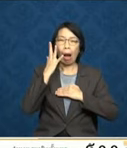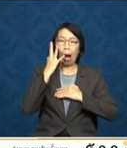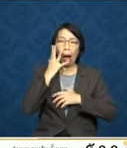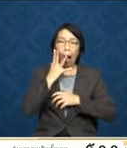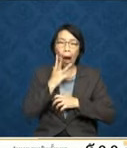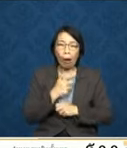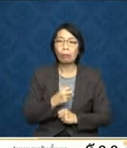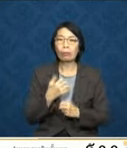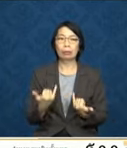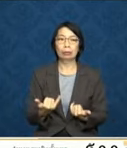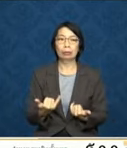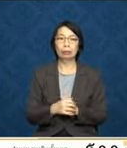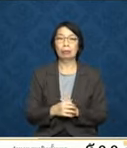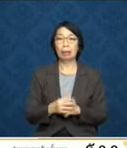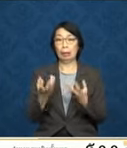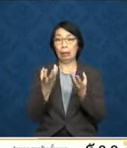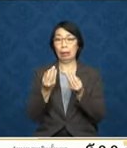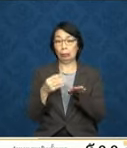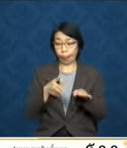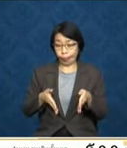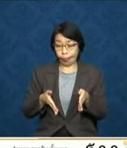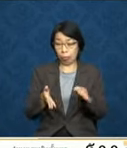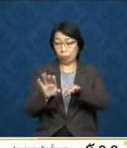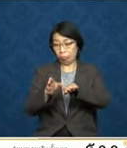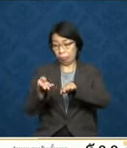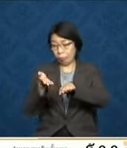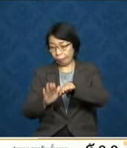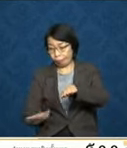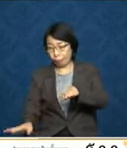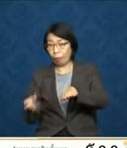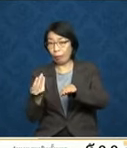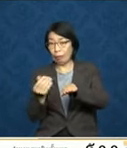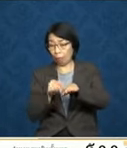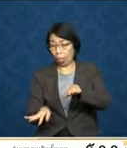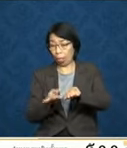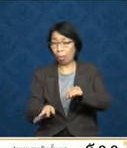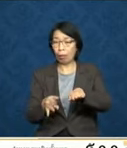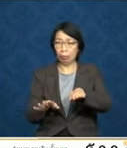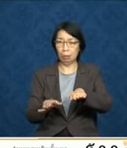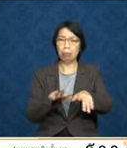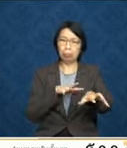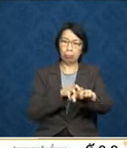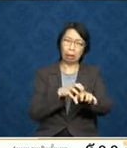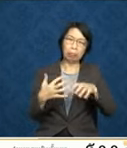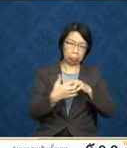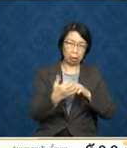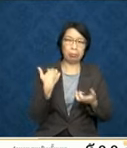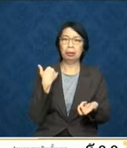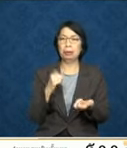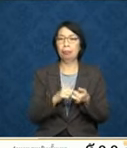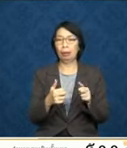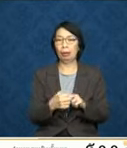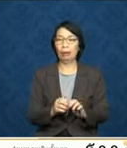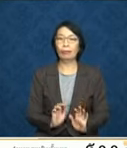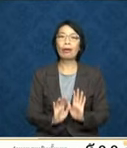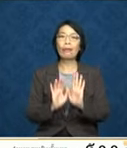หลายจุดเกิดดินสไลด์เกิดอุบัติเหตุอยู่บ่อยครั้งจึงใคร่ขอความอนุเคราะห์ไปยังท